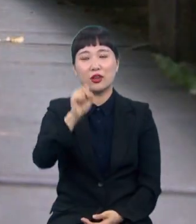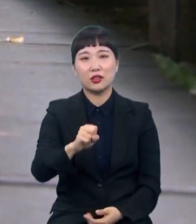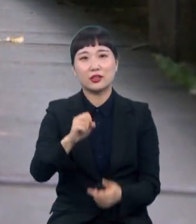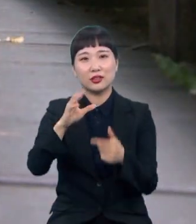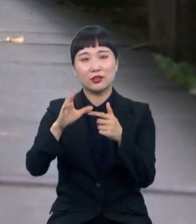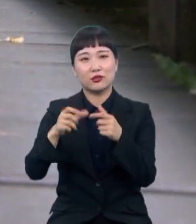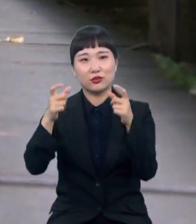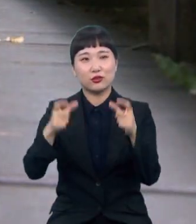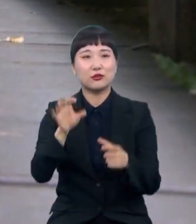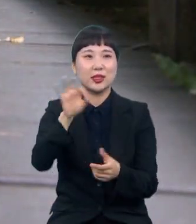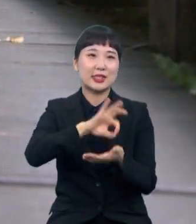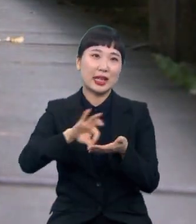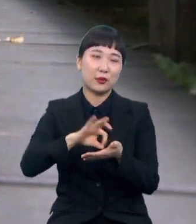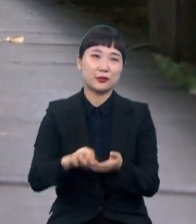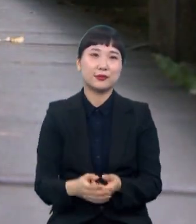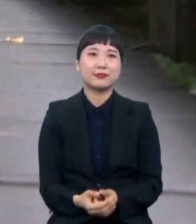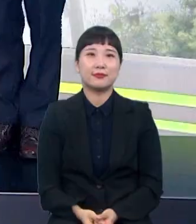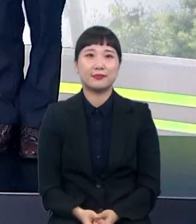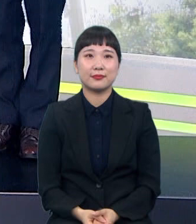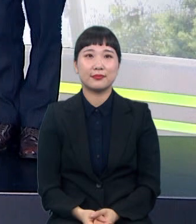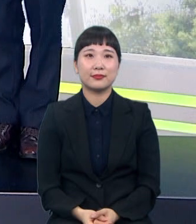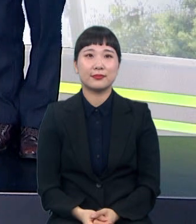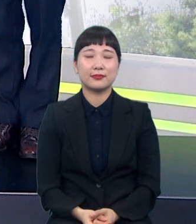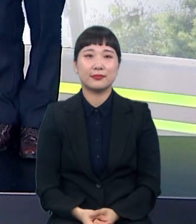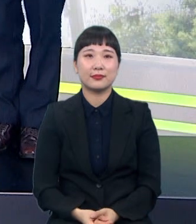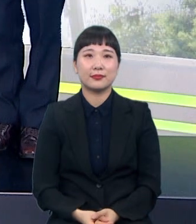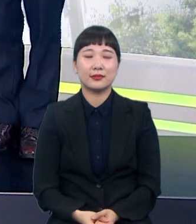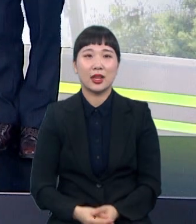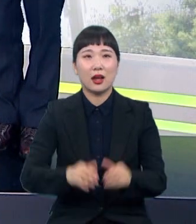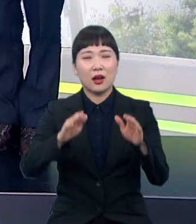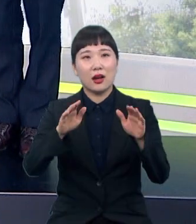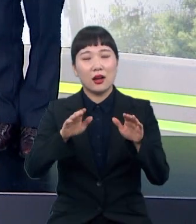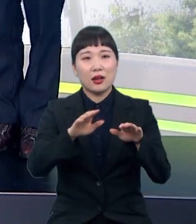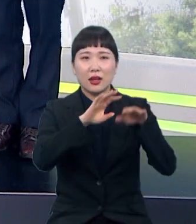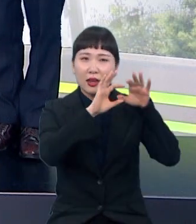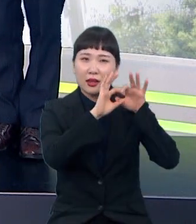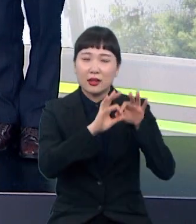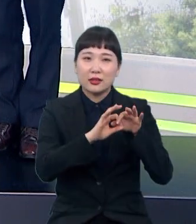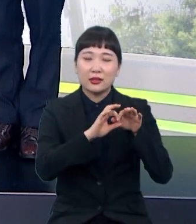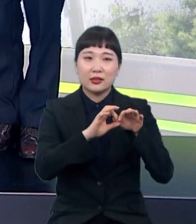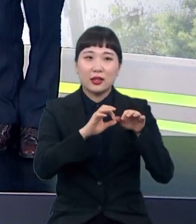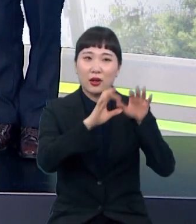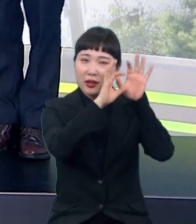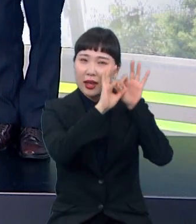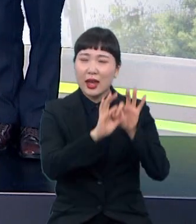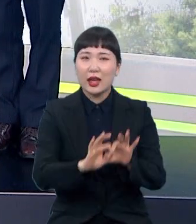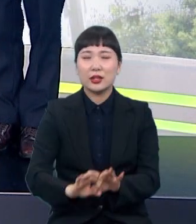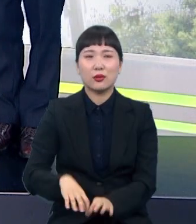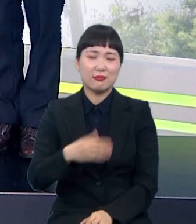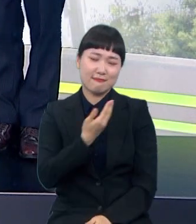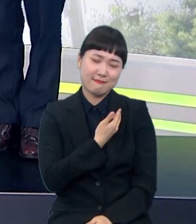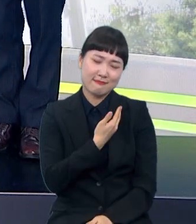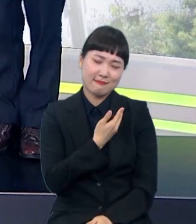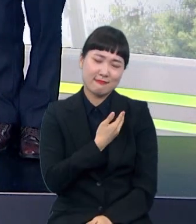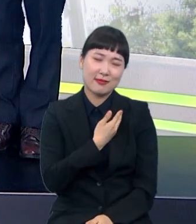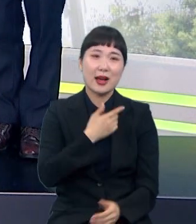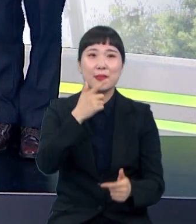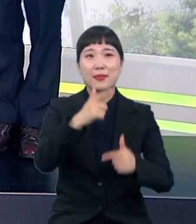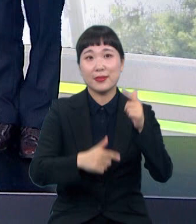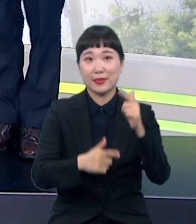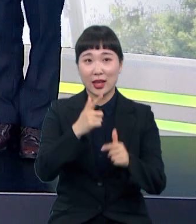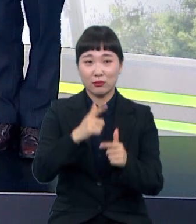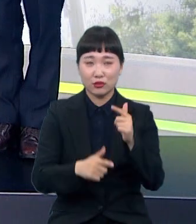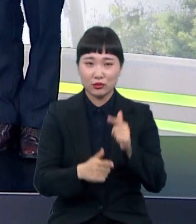BTV 뉴스 김지영입니다. 오랜 세월을 묵묵히 견뎌온 나무는 지역의 역사를 돌아보는